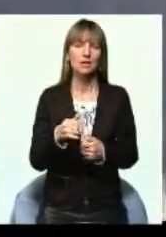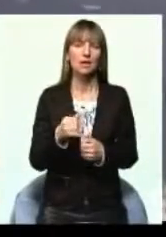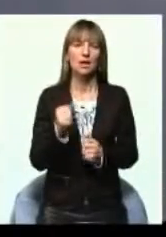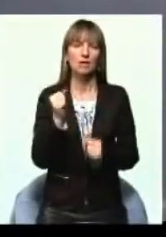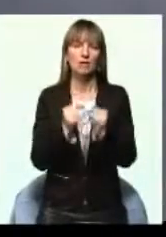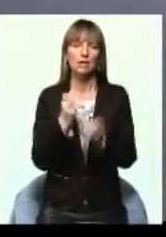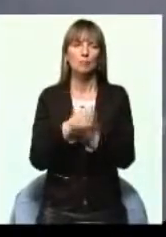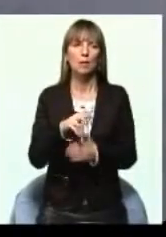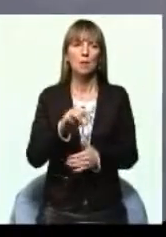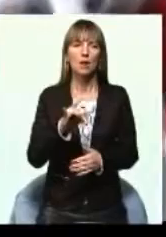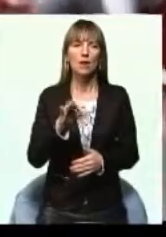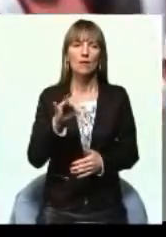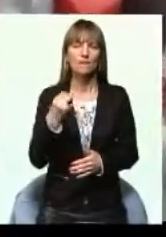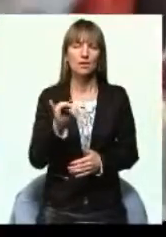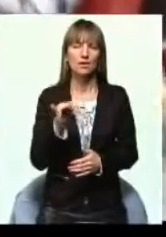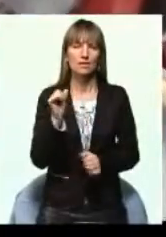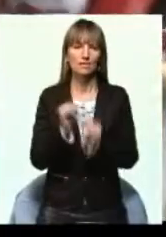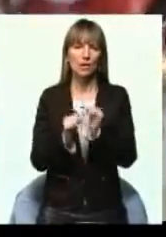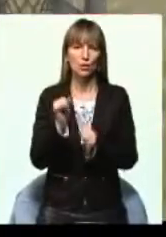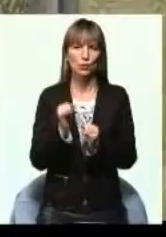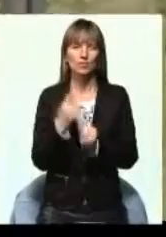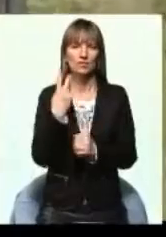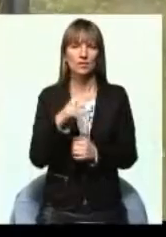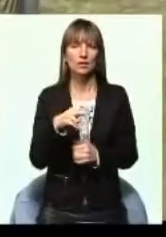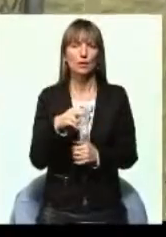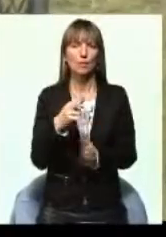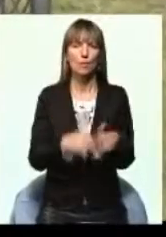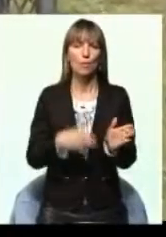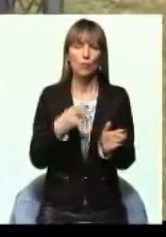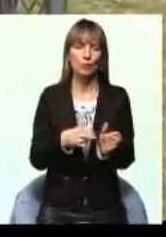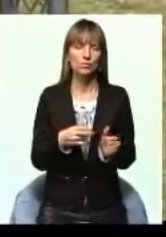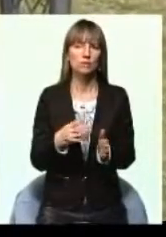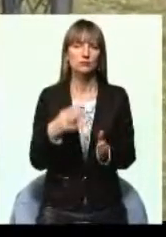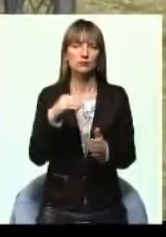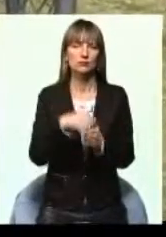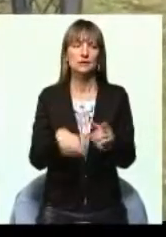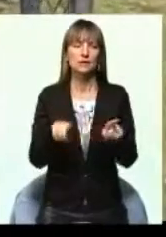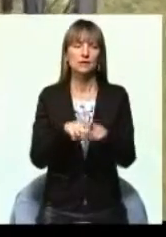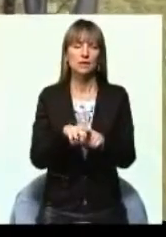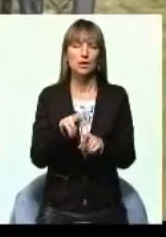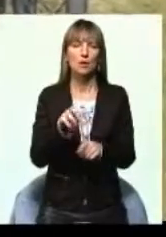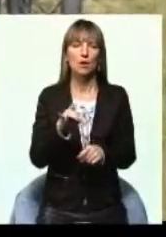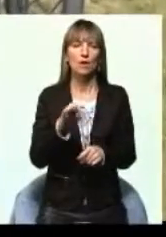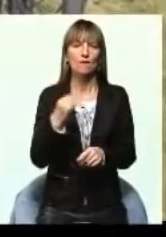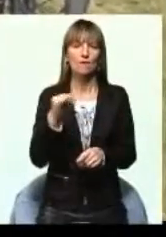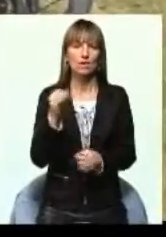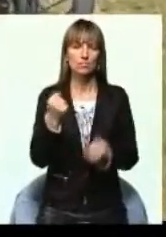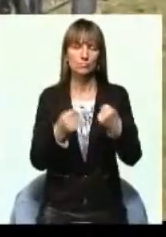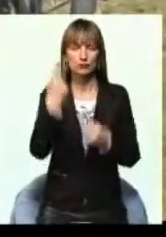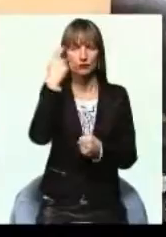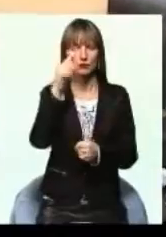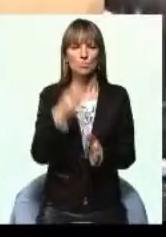паровий двигун. Бачили потяг? Ось саме на основі таких парових автомобілів і придумали потяги. З